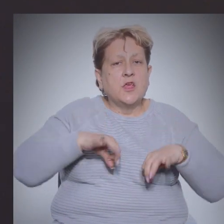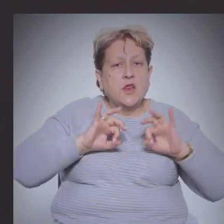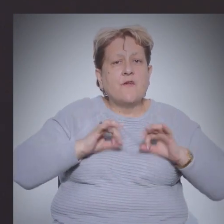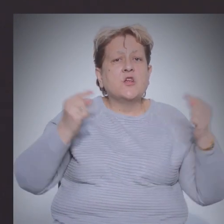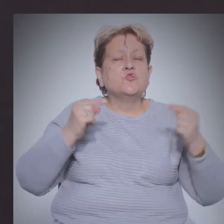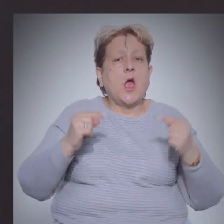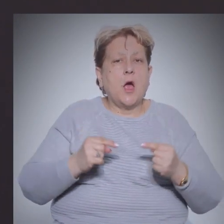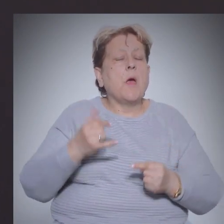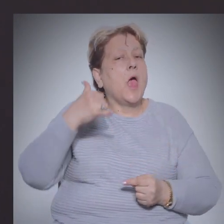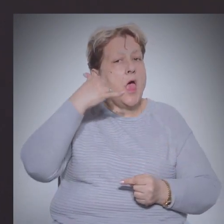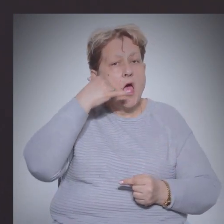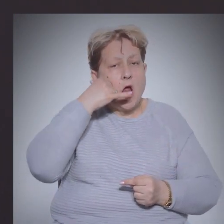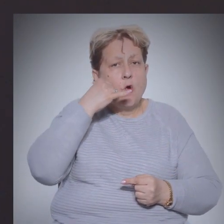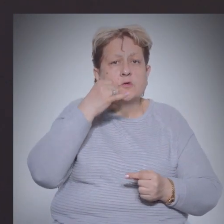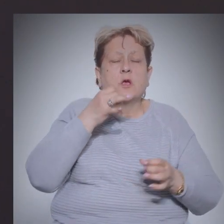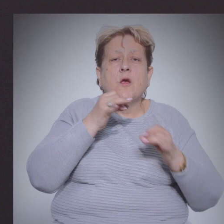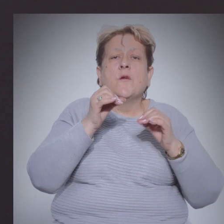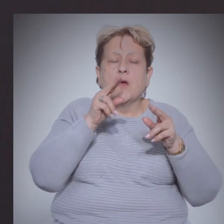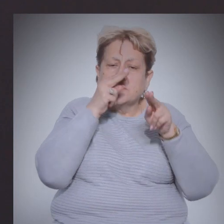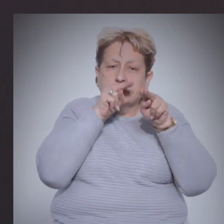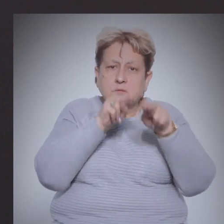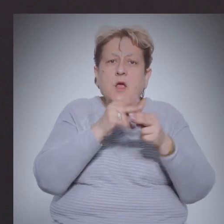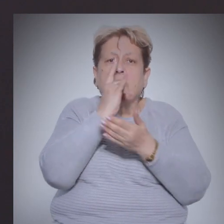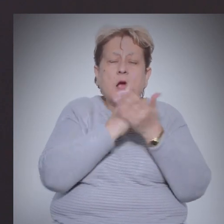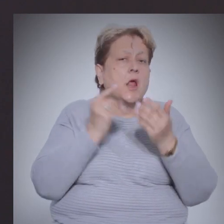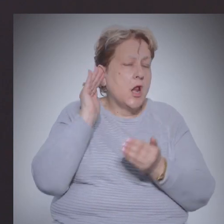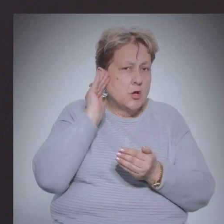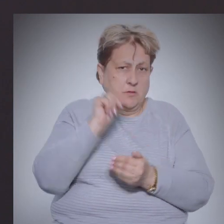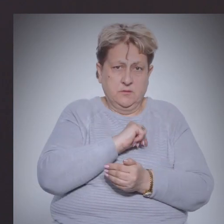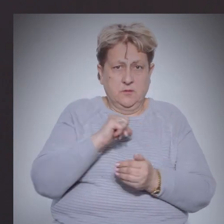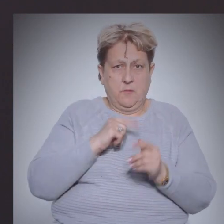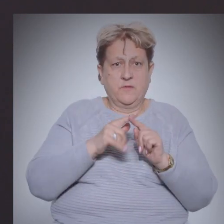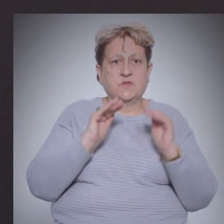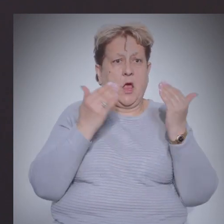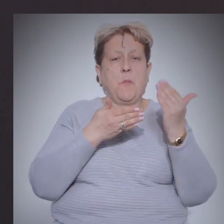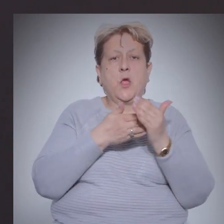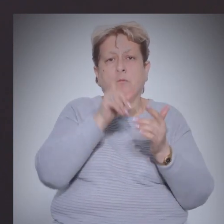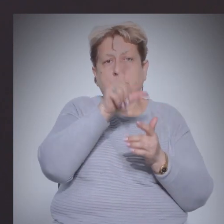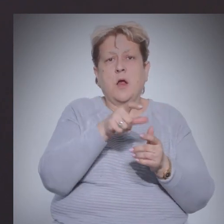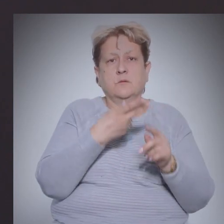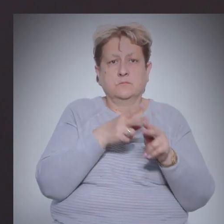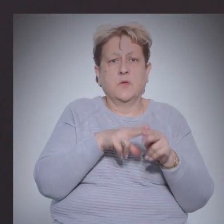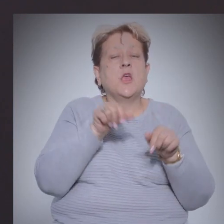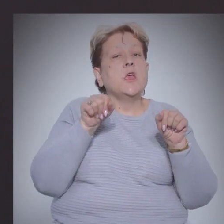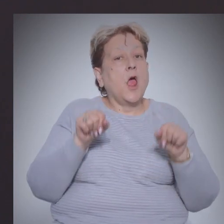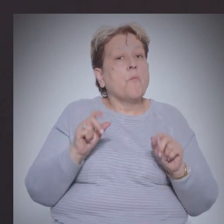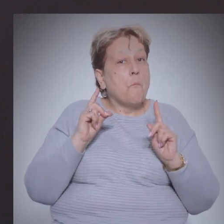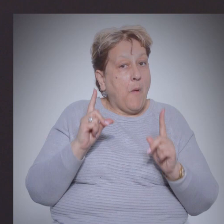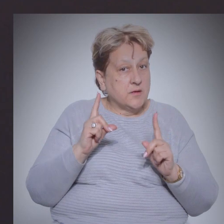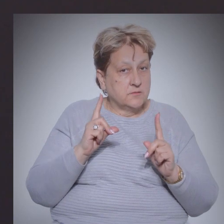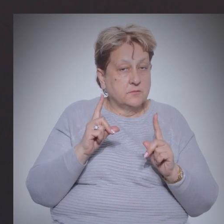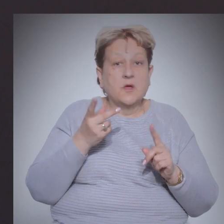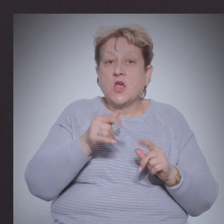իրավաճապ նպատակ։ Ըրինակ հերախոսային խոսակթյունների վերահասկումը գախնալսումը ինքնին սամանապակում է անձի այս